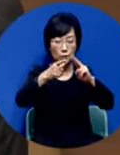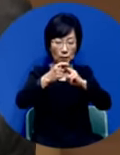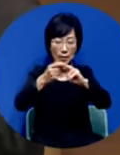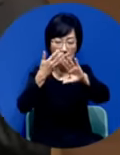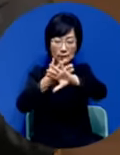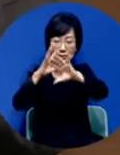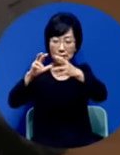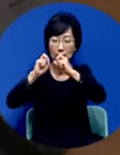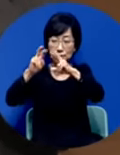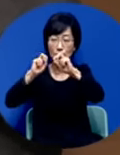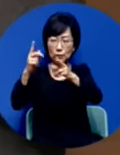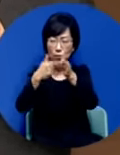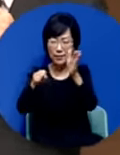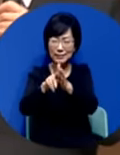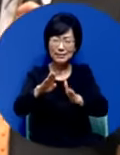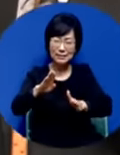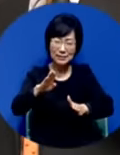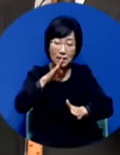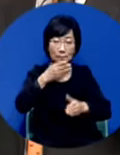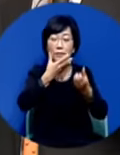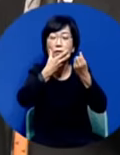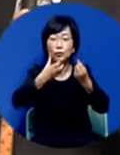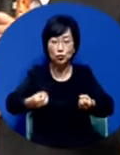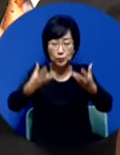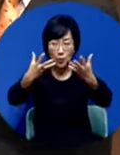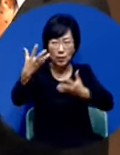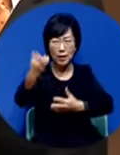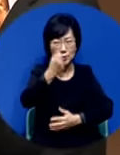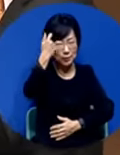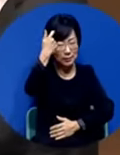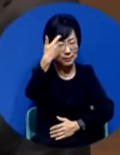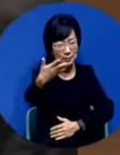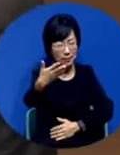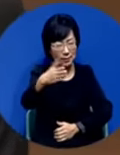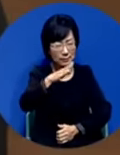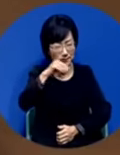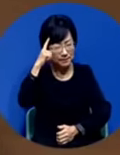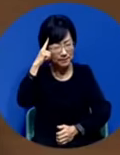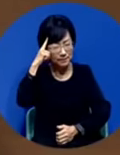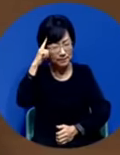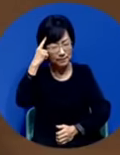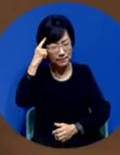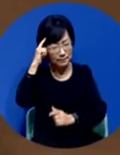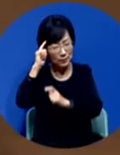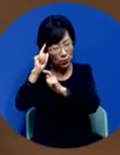참 고민하면 여러분들은 큰 영생에 이르는 복을 받게 돼요.